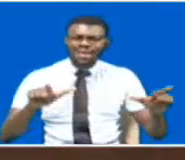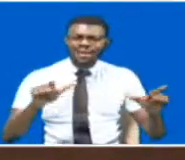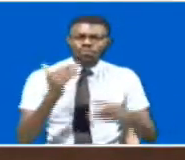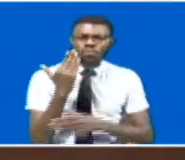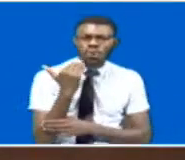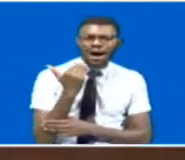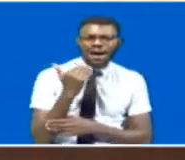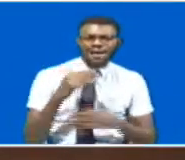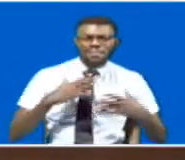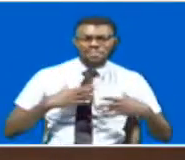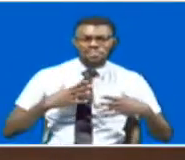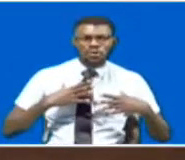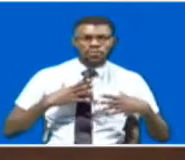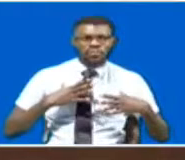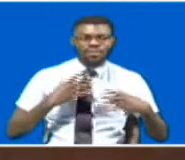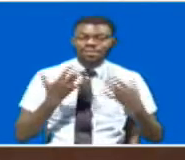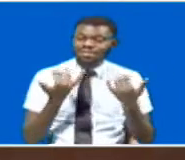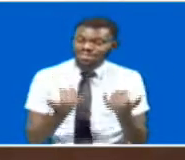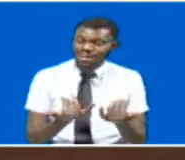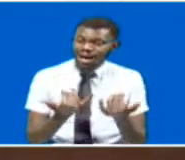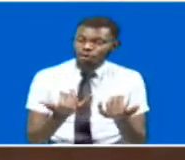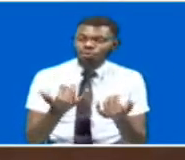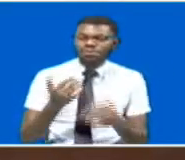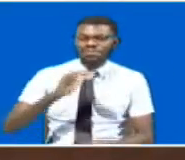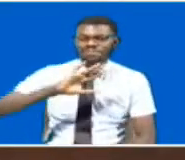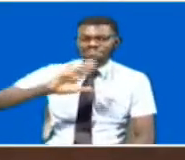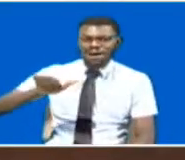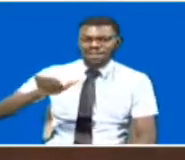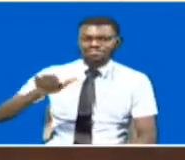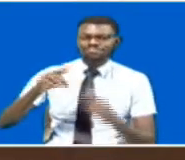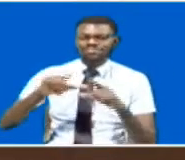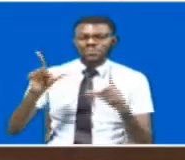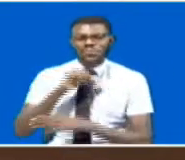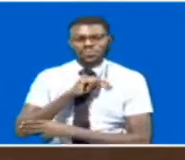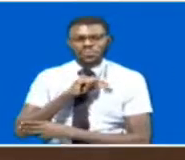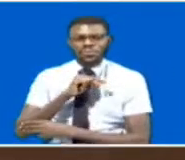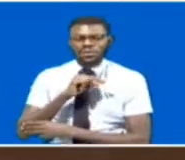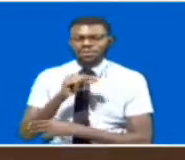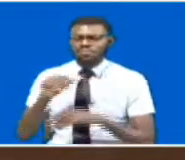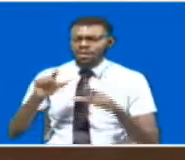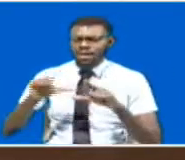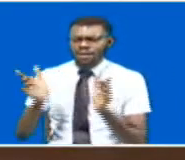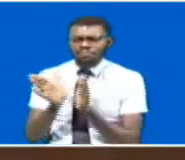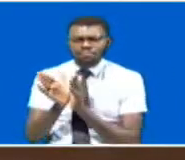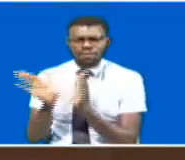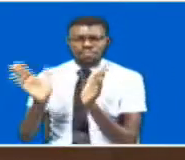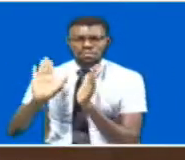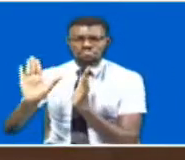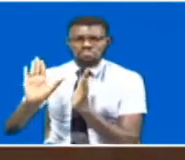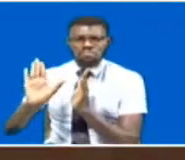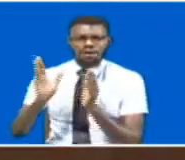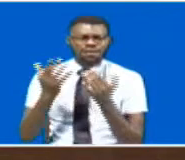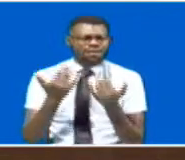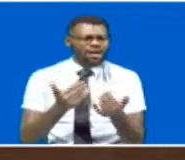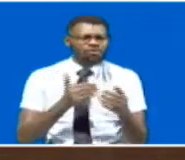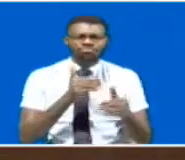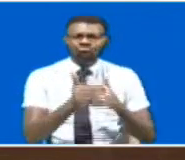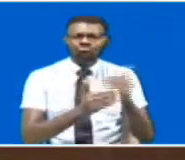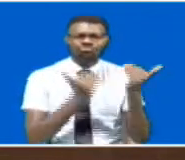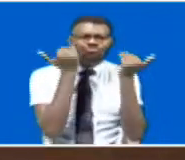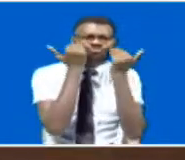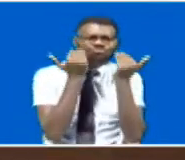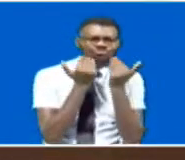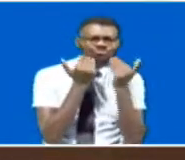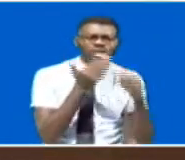huwawezesha watuhumiwa kuweza kurejesha mali iliyoibwa kwa umma kwa hiari, ili kuzuia mchakato kufikishwa kotini na kutumia